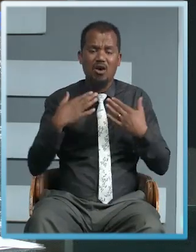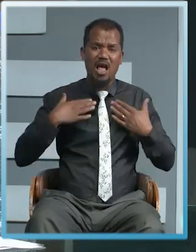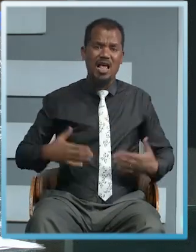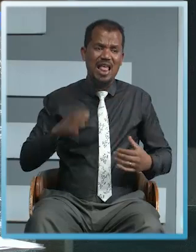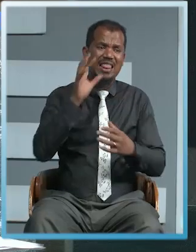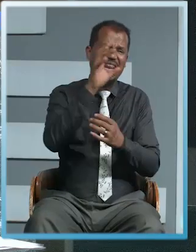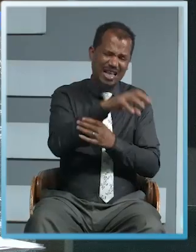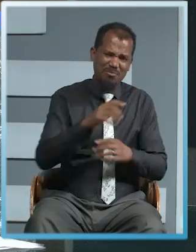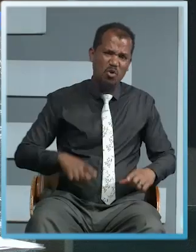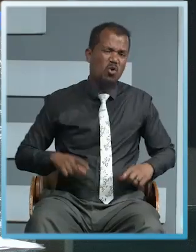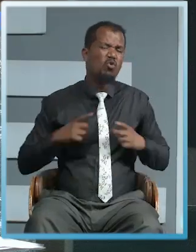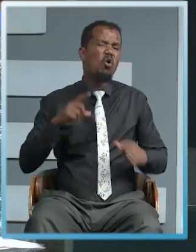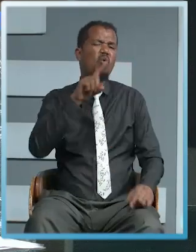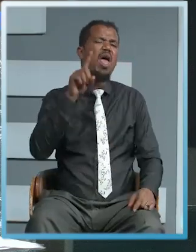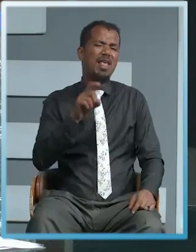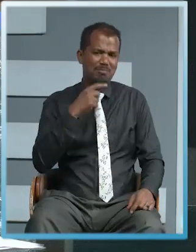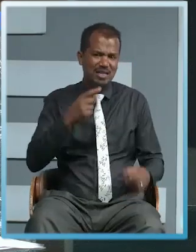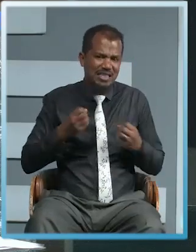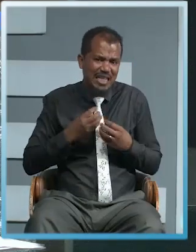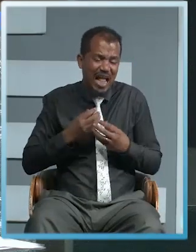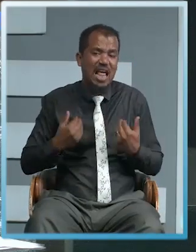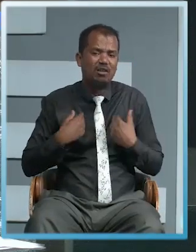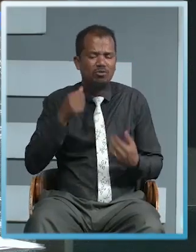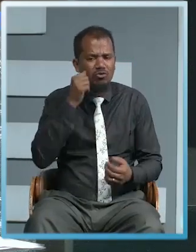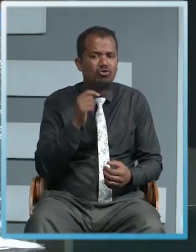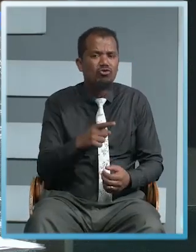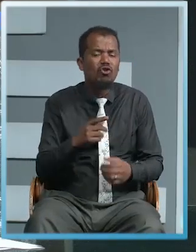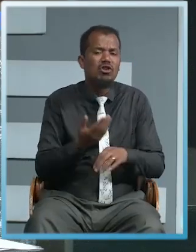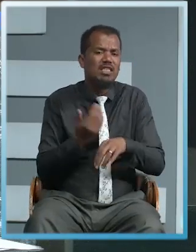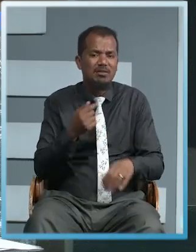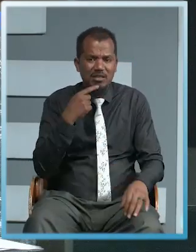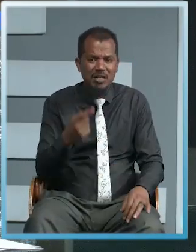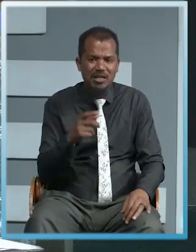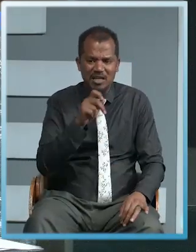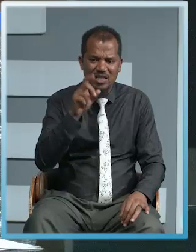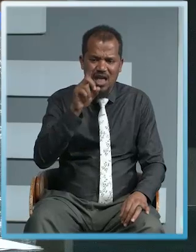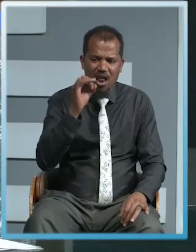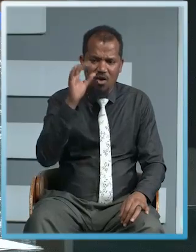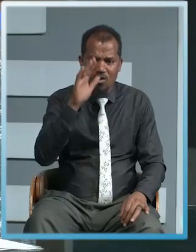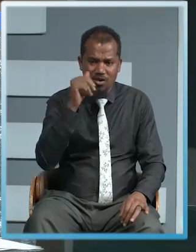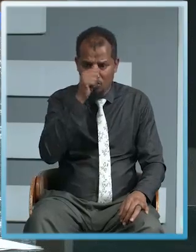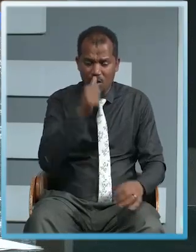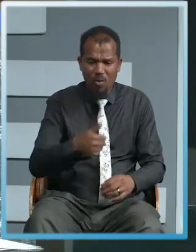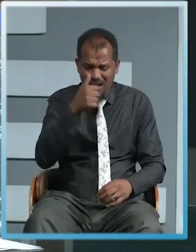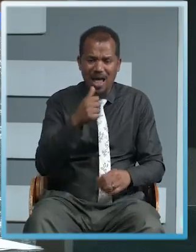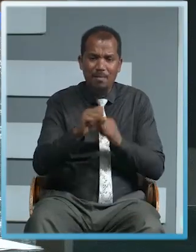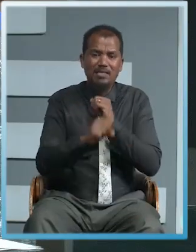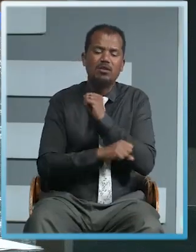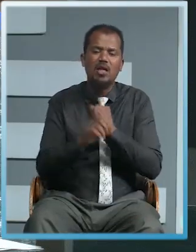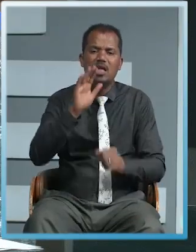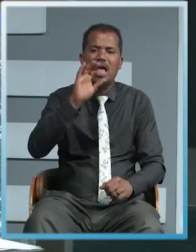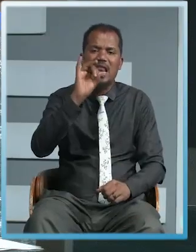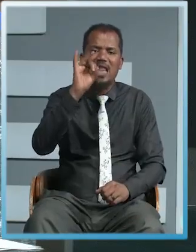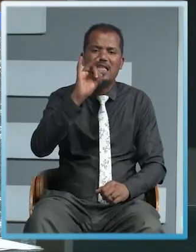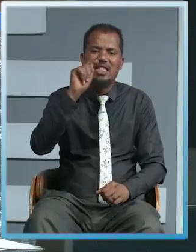አካላትም ጣልቃ ገብነት ይኖረው ይሆን የሚል ስጋት አላቸውና እርሶ ቅድም ሲነግሩኝ ዲያሎግ ኢትዮጵያ ዋናው መሰረቱ ገለልተኛ